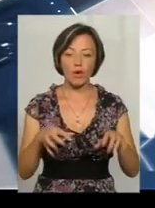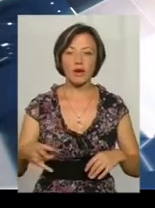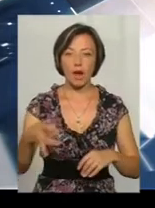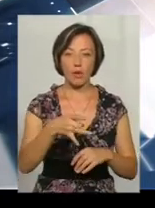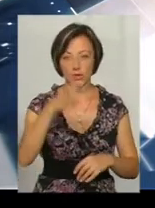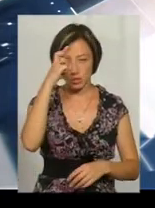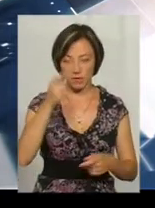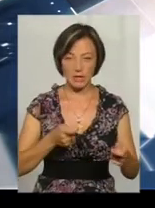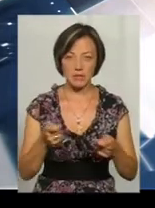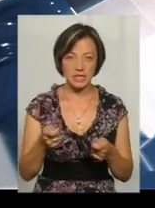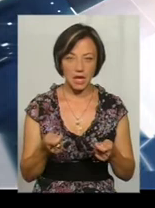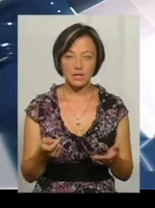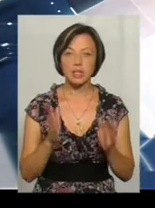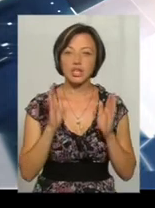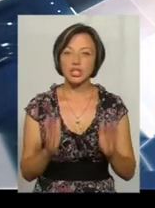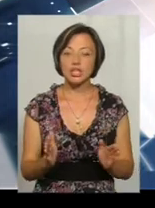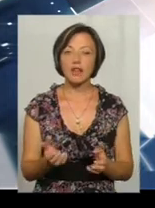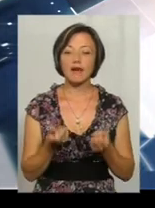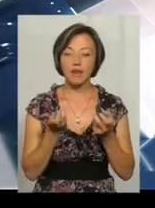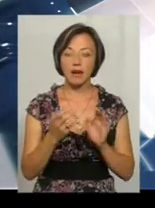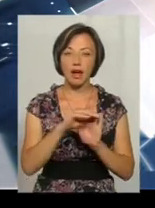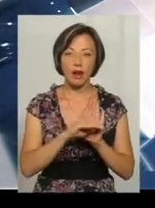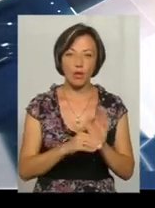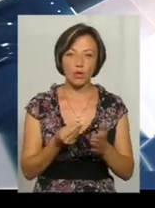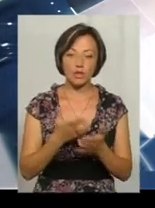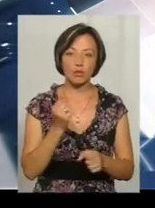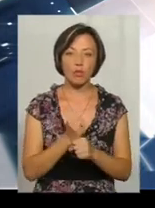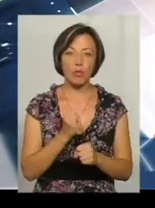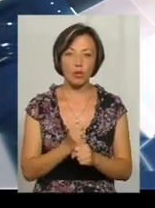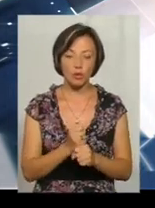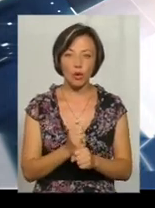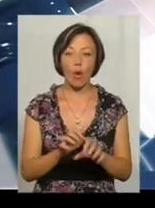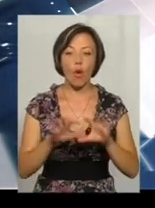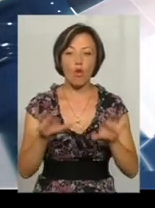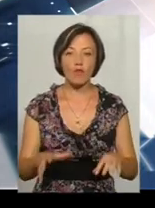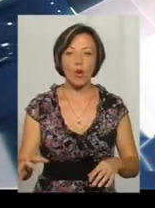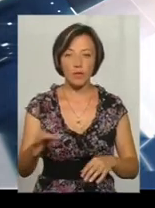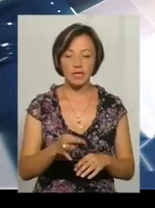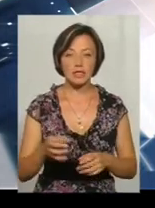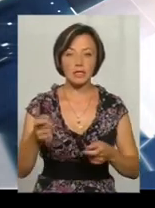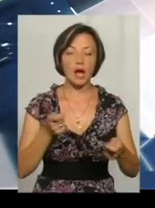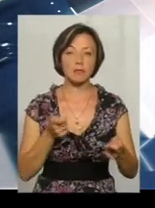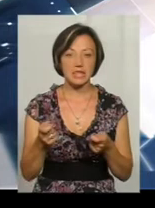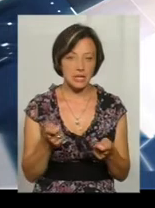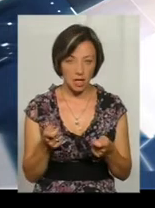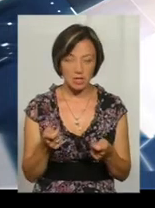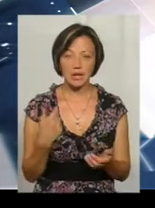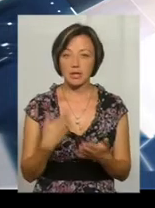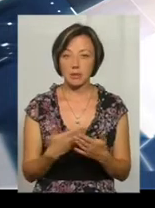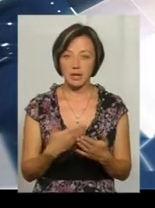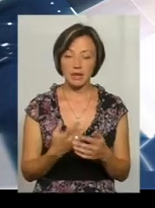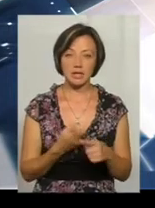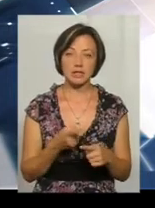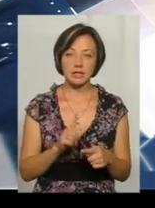державних адміністрацій. І лише кілька рейтингів, які оцінюють роботу голів обласних державних адміністрацій. До прикладу, це